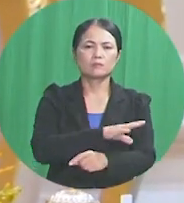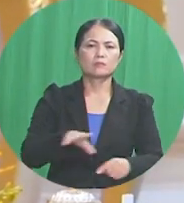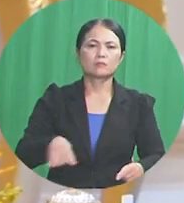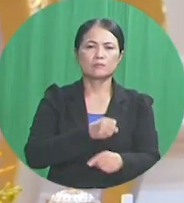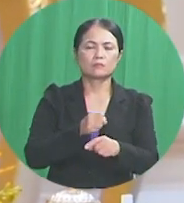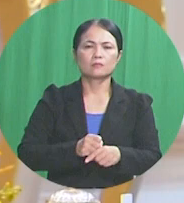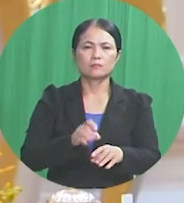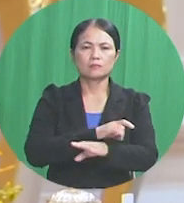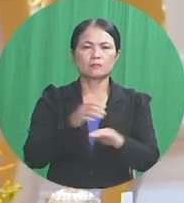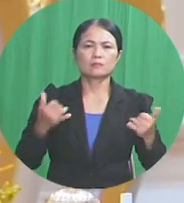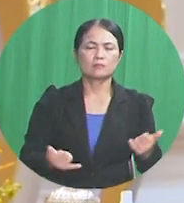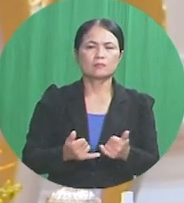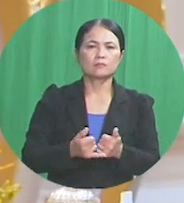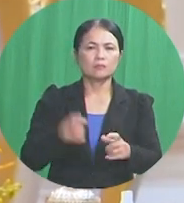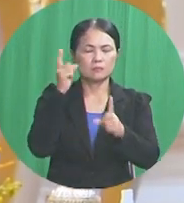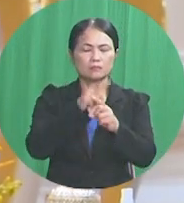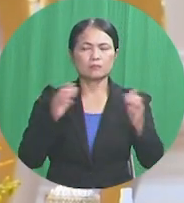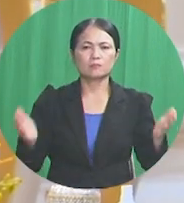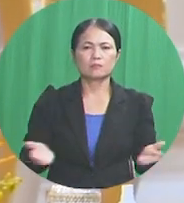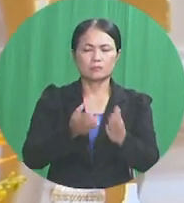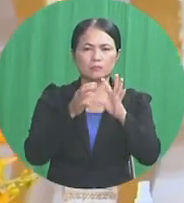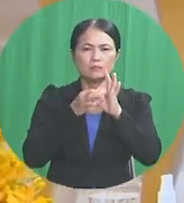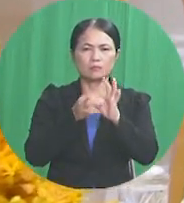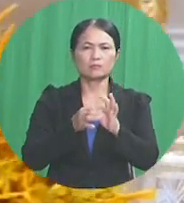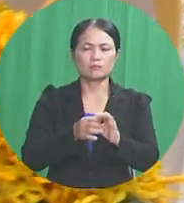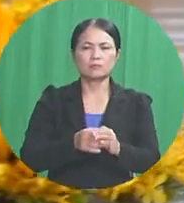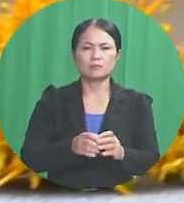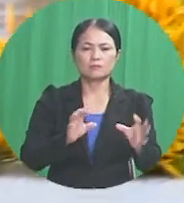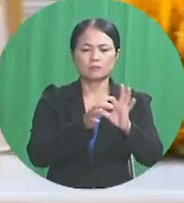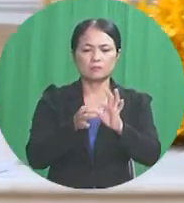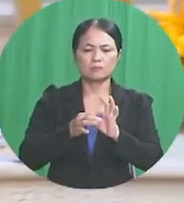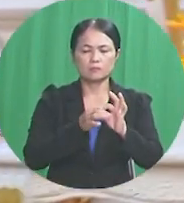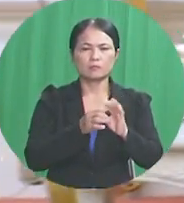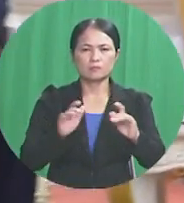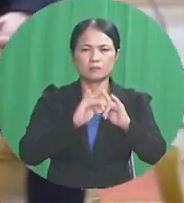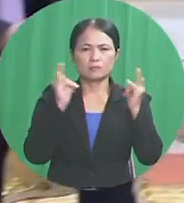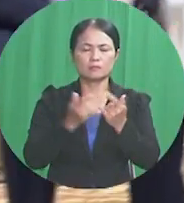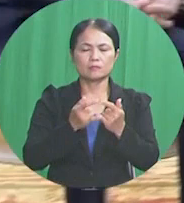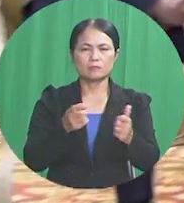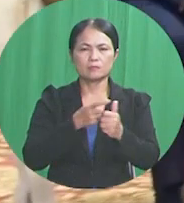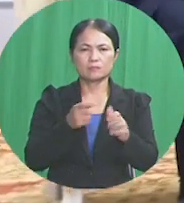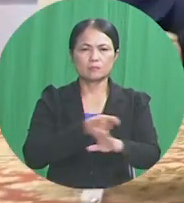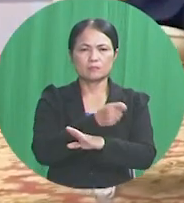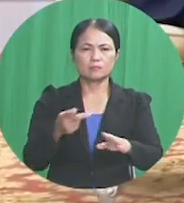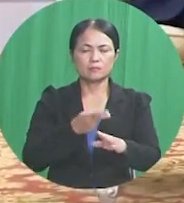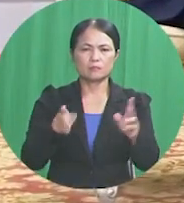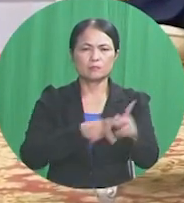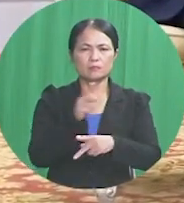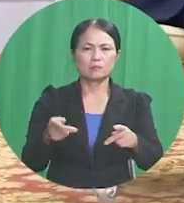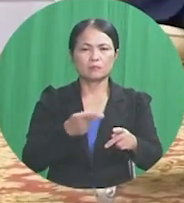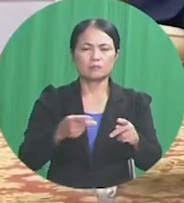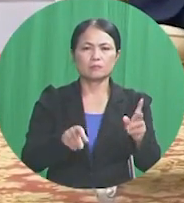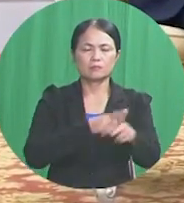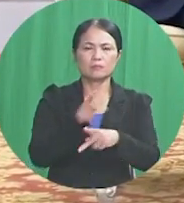ជានៅពេលនេះគឺដើម្បីលើកស្ទួយទំនាក់ទំនងនិងសាមគ្គីភាពរវាងបកនិងបករដ្ឋនិងរដ្ឋប្រជាជននិងប្